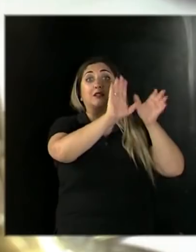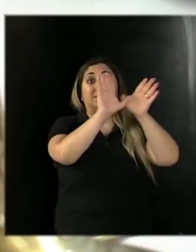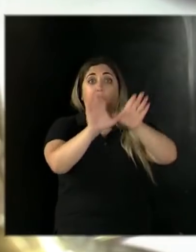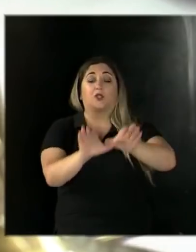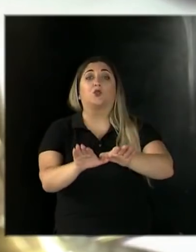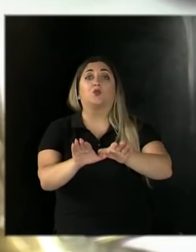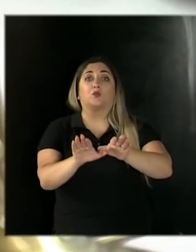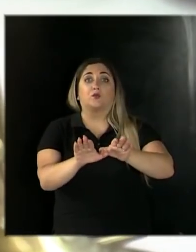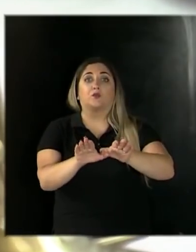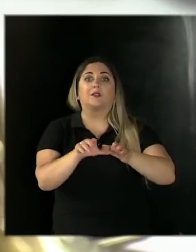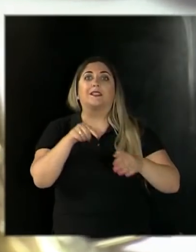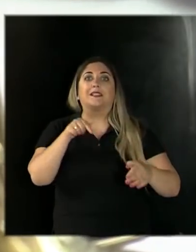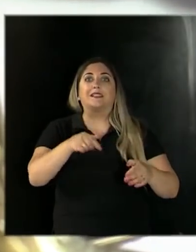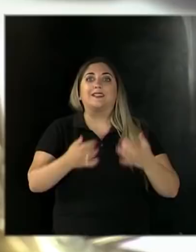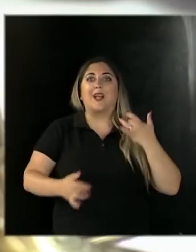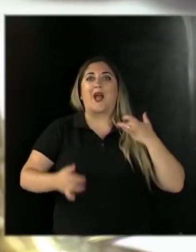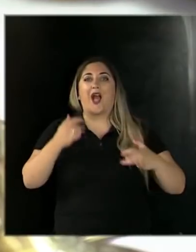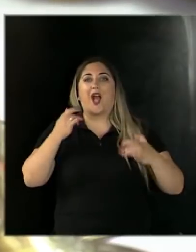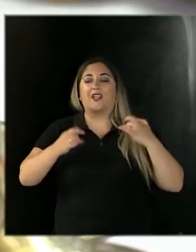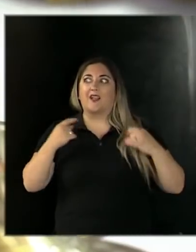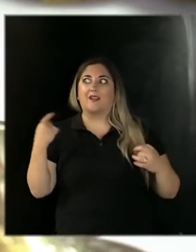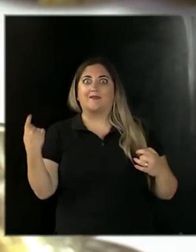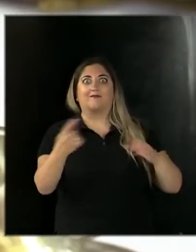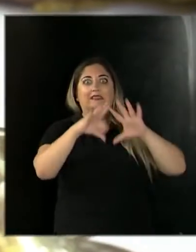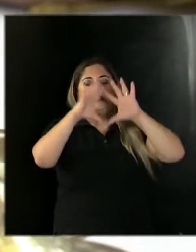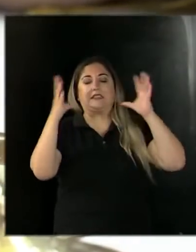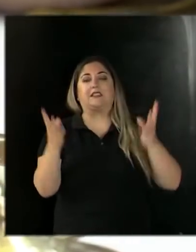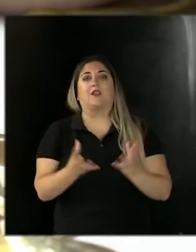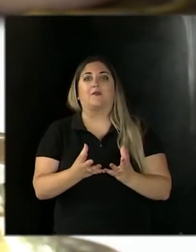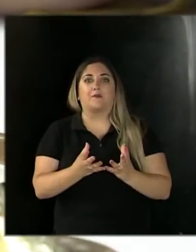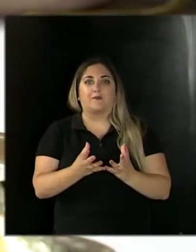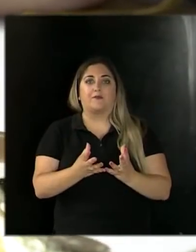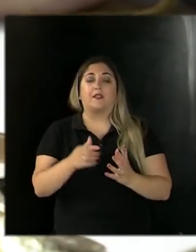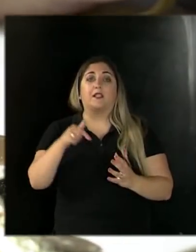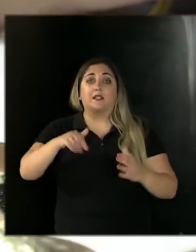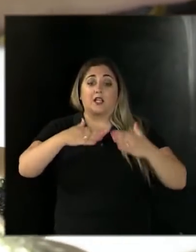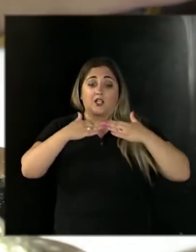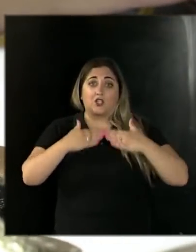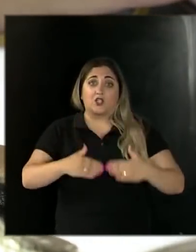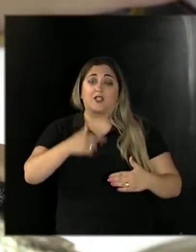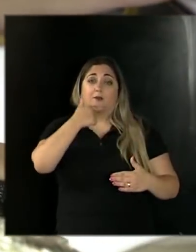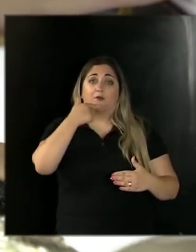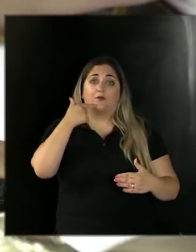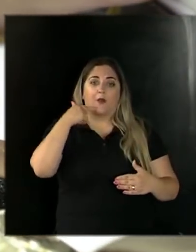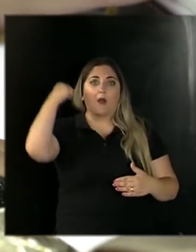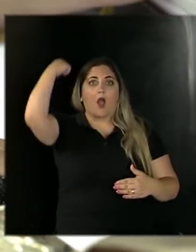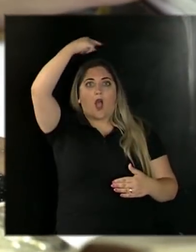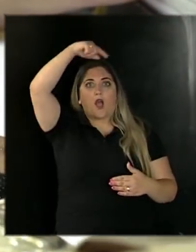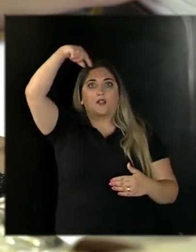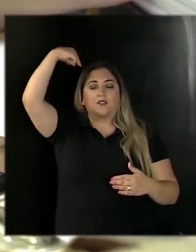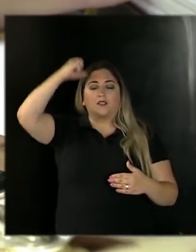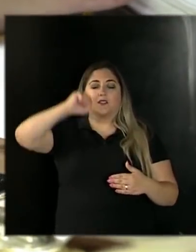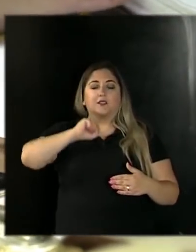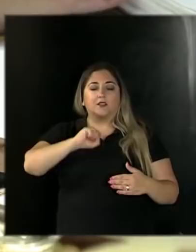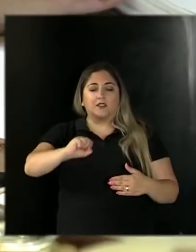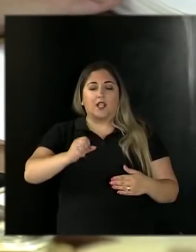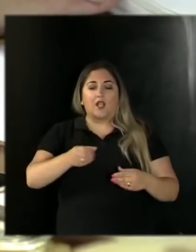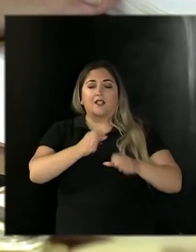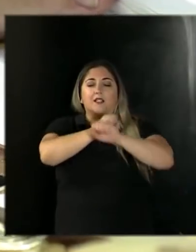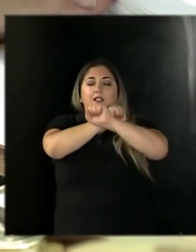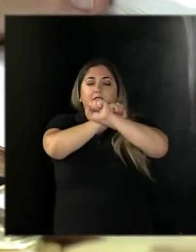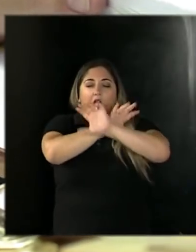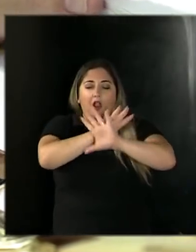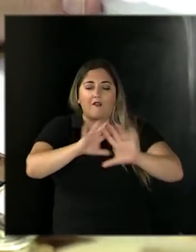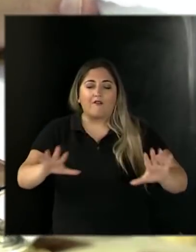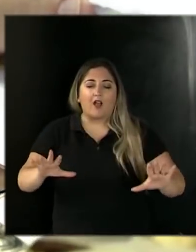Santu intajt il-ħajja lid-dinja. Dan il-ġisem u d-demm qaddis tiegħek. Eħlisni